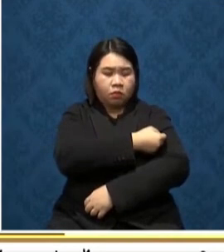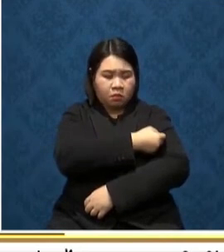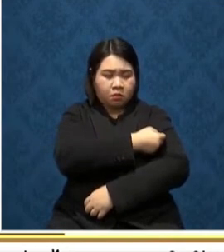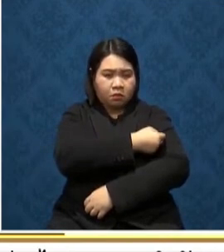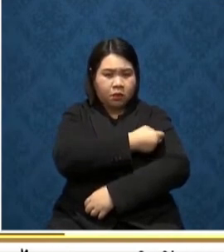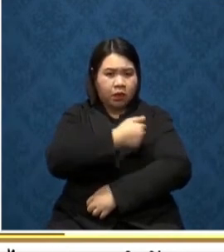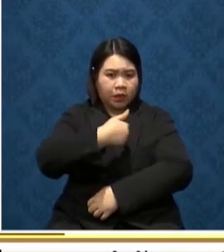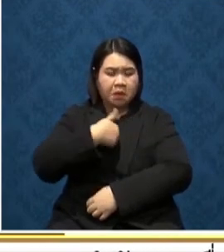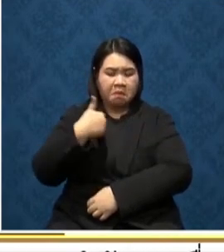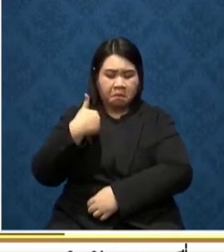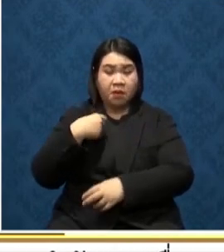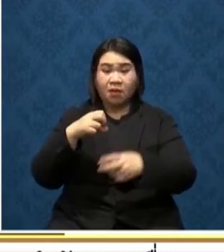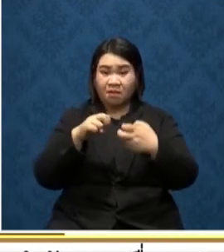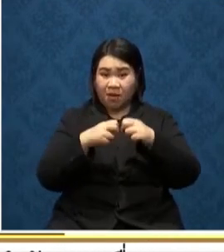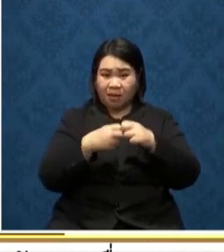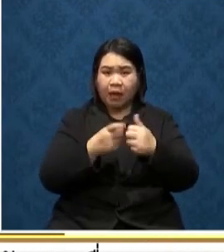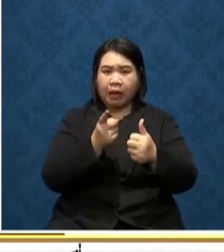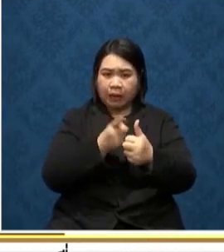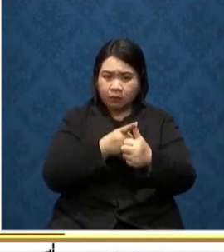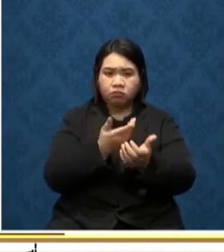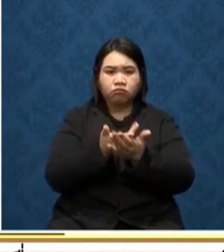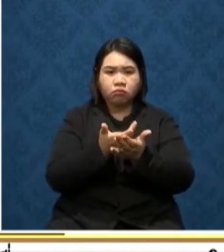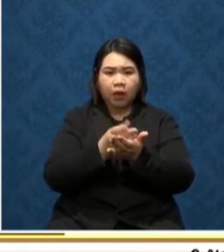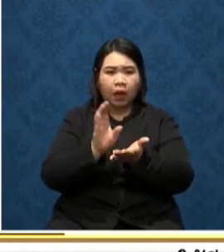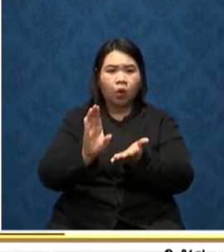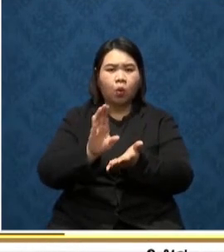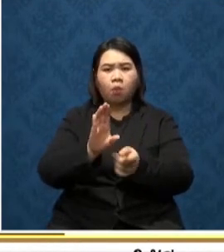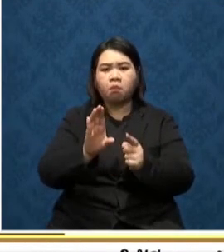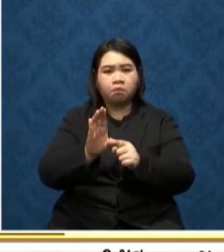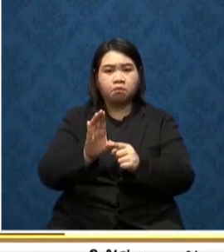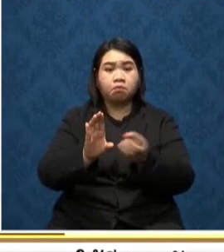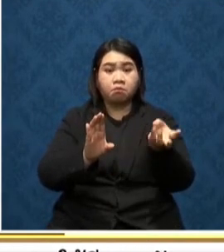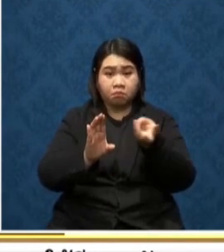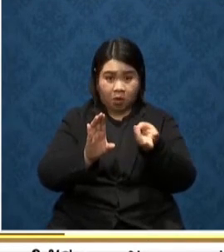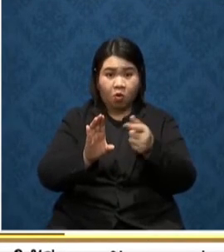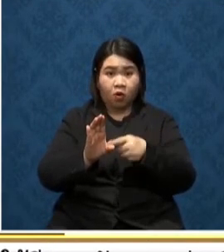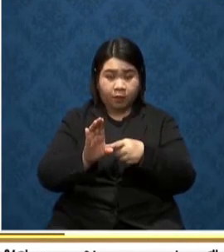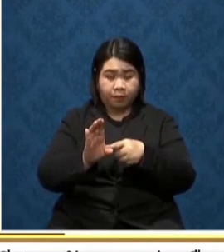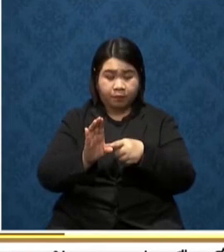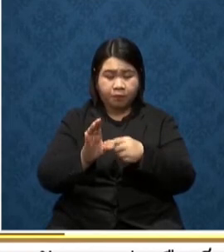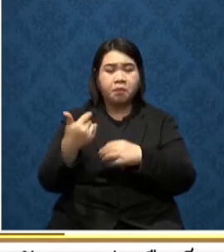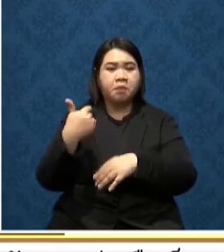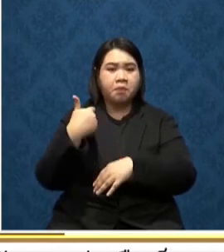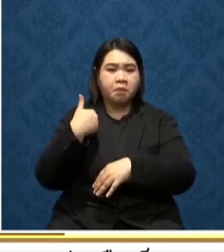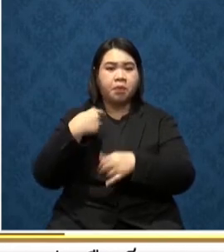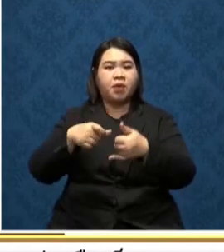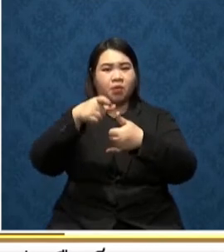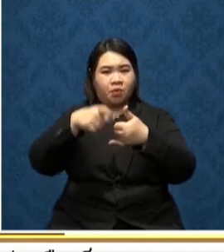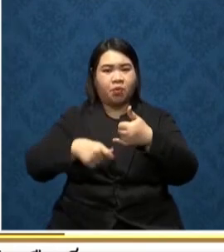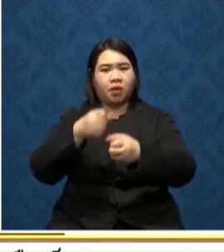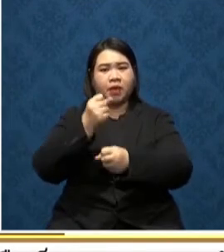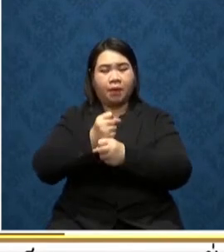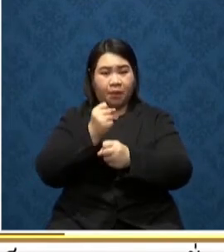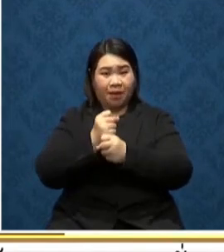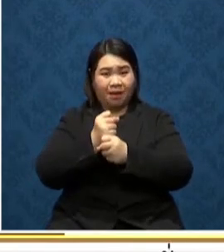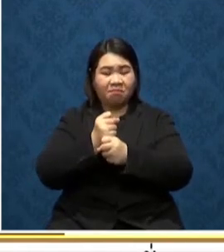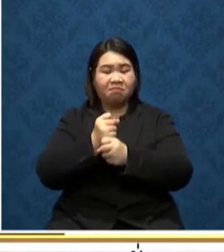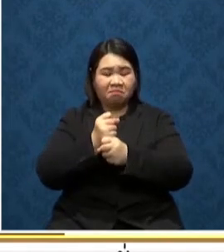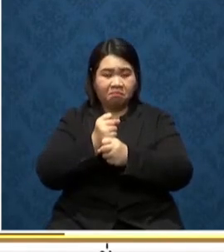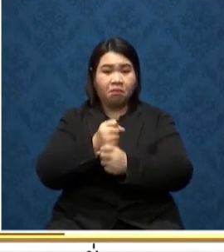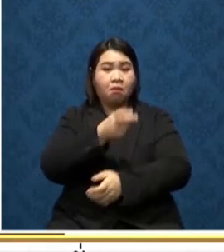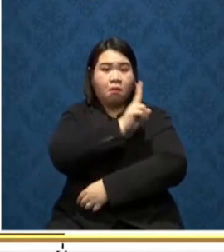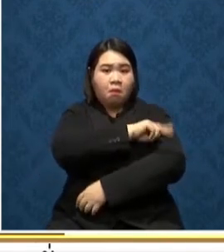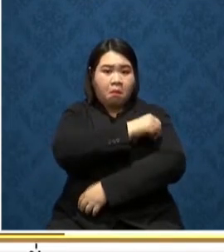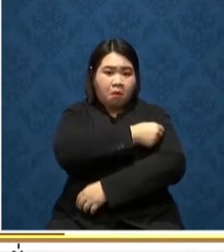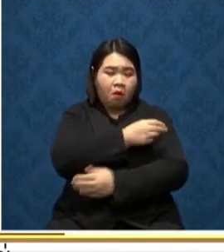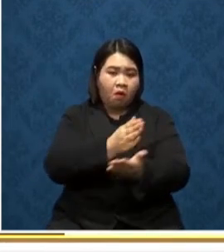เรานอกจากมข้อจำกเรื่องพารางกปมาณแล้วเนยนะครับเรามีกรอบอัตราคนทั้งหมอ เฉพา